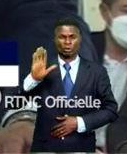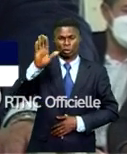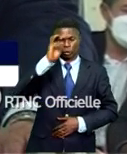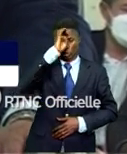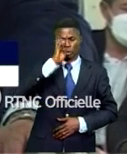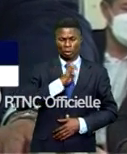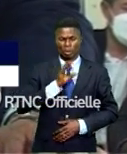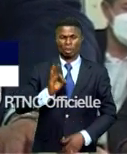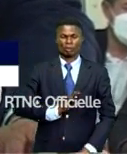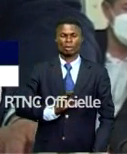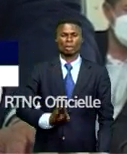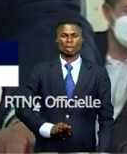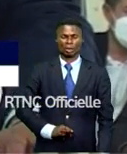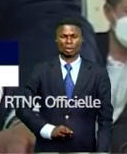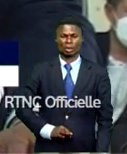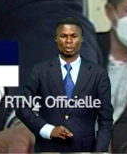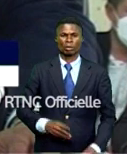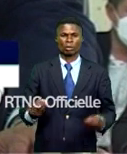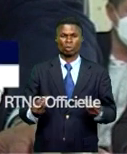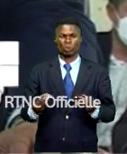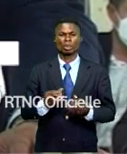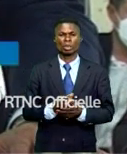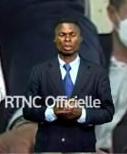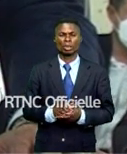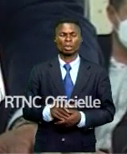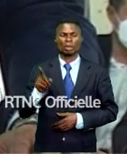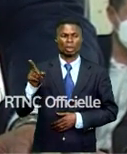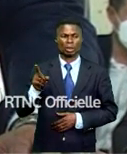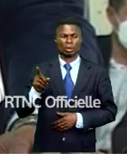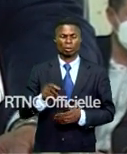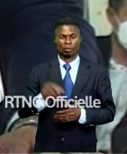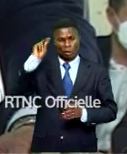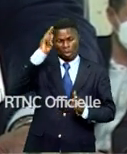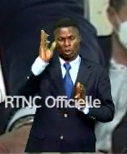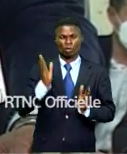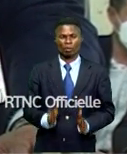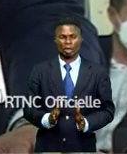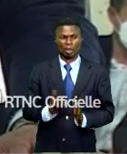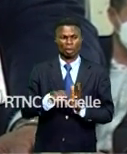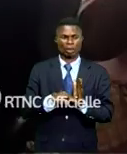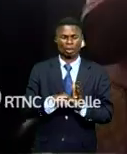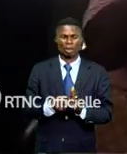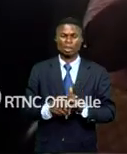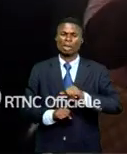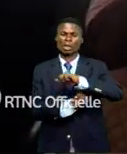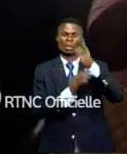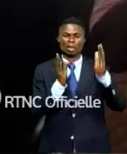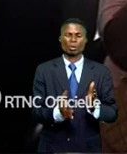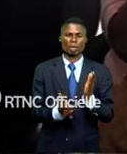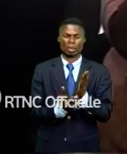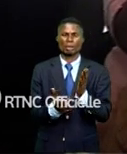Félix Antoine Tshisekedi Tshilombo, du gouvernement et des partenaires